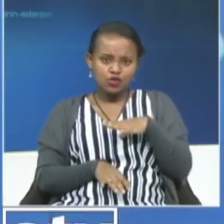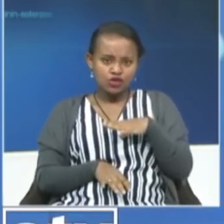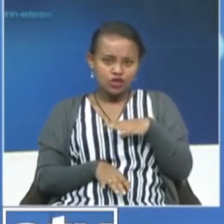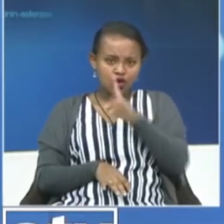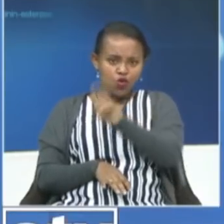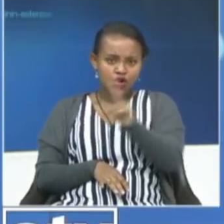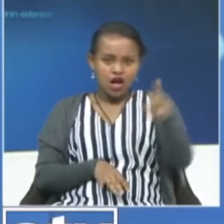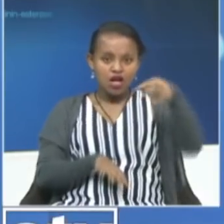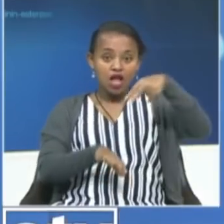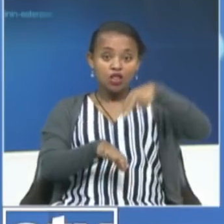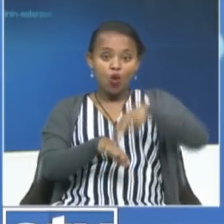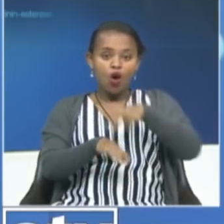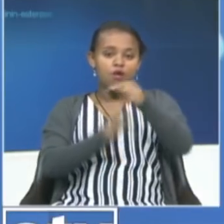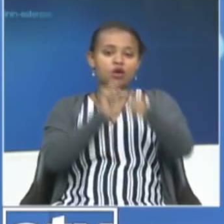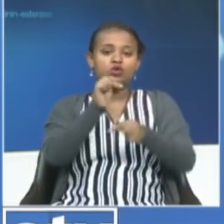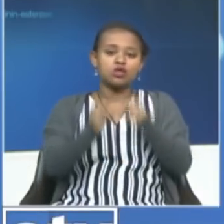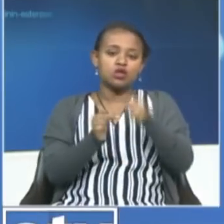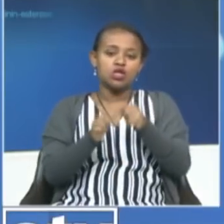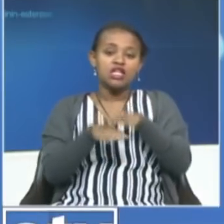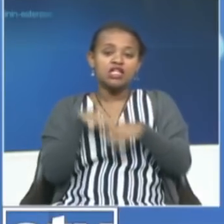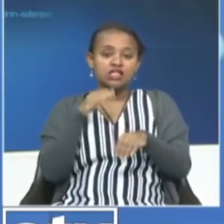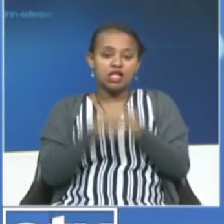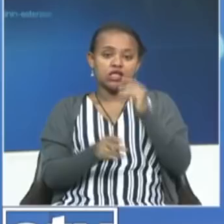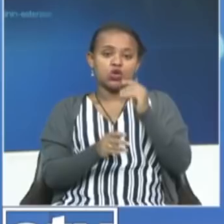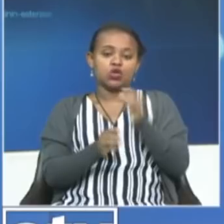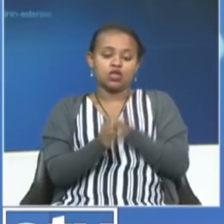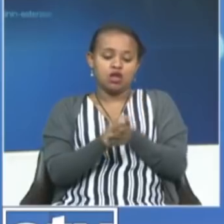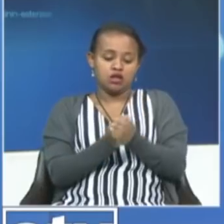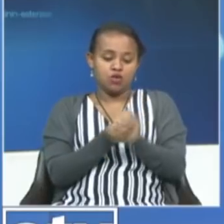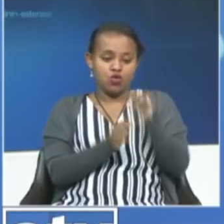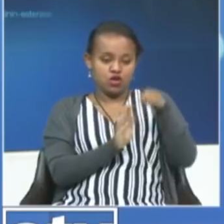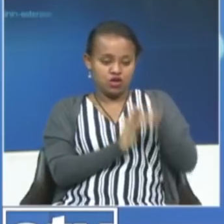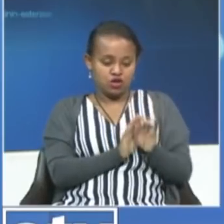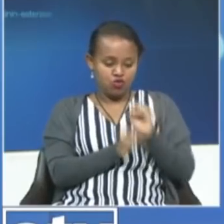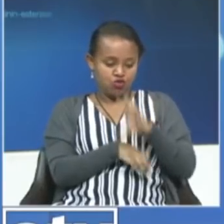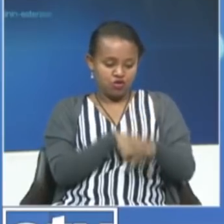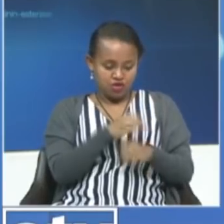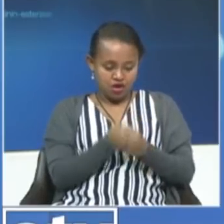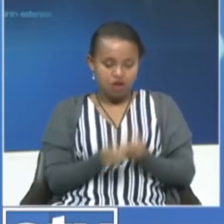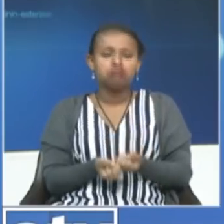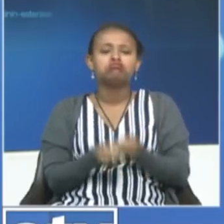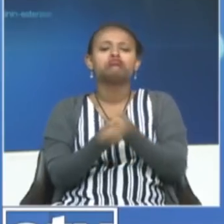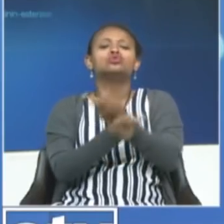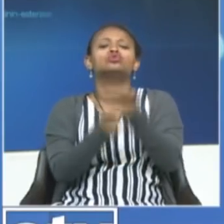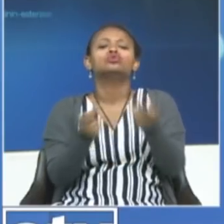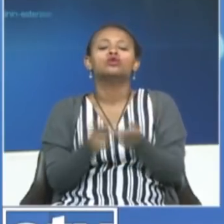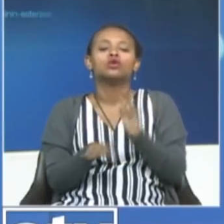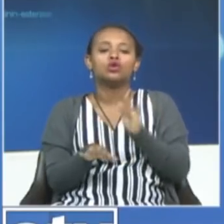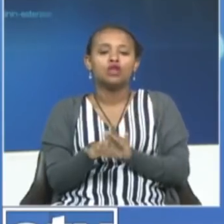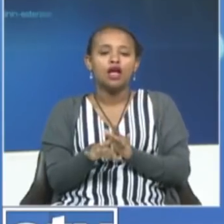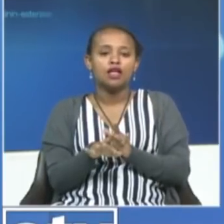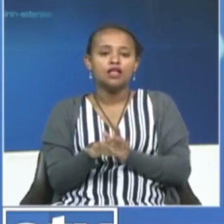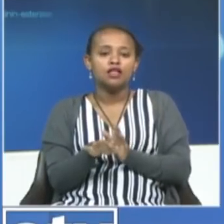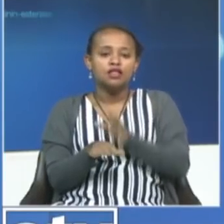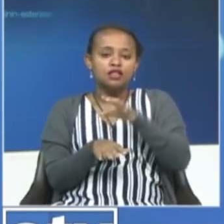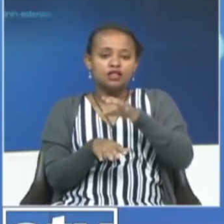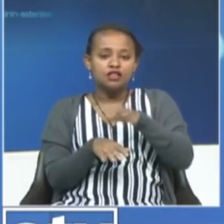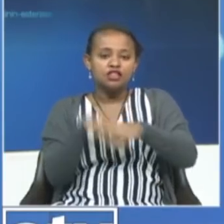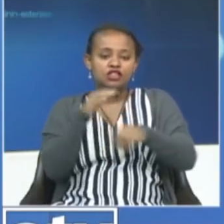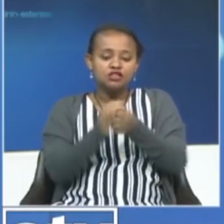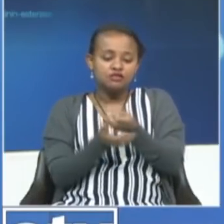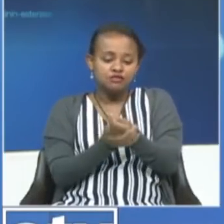አንዳንድ ተቋማት ውስጥ ሲሄዱ እጃቸውን ታጥበው እንዲገቡ ይመከራል። ብዙ ቦታዎችም ላይ የእጅ መታጠቢያዎች